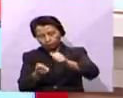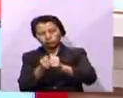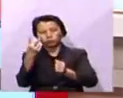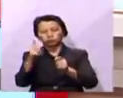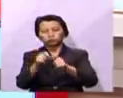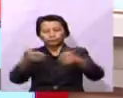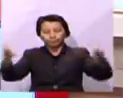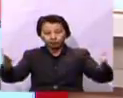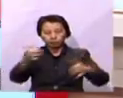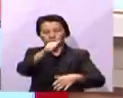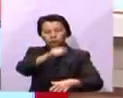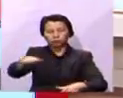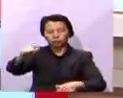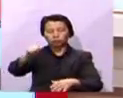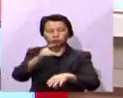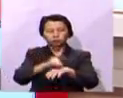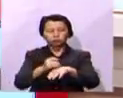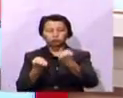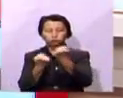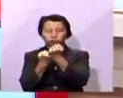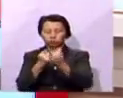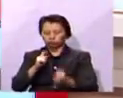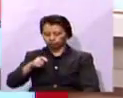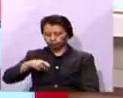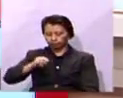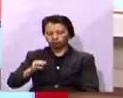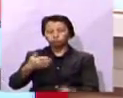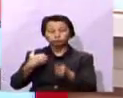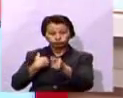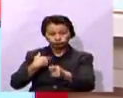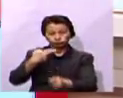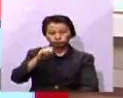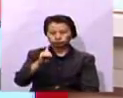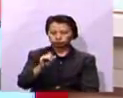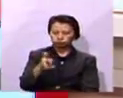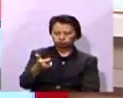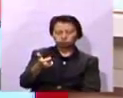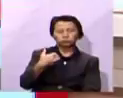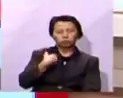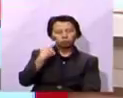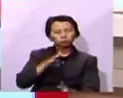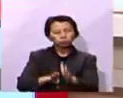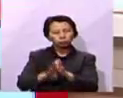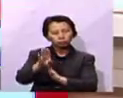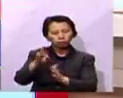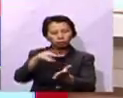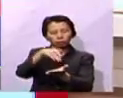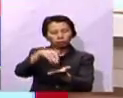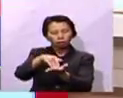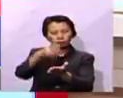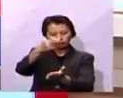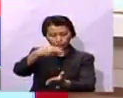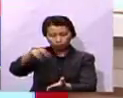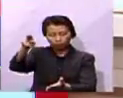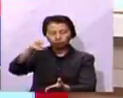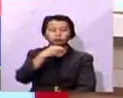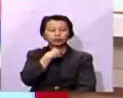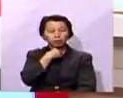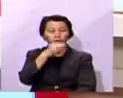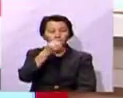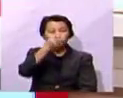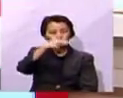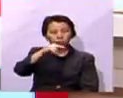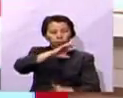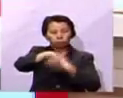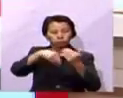di Asia, disokong penuh Timbalan Perdana Menteri. Kewujudannya berpotensi besar dalam membangunkan hub halal bukan sahaja di Perak, malah